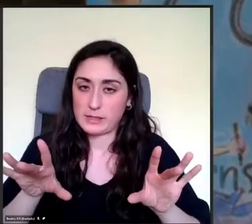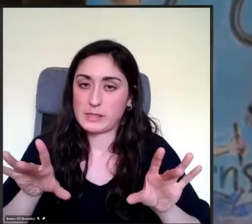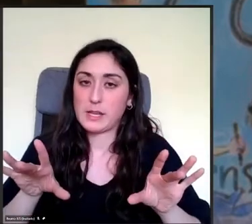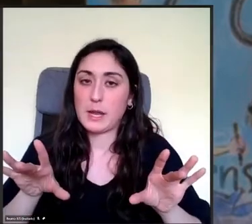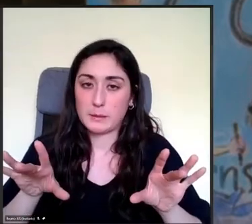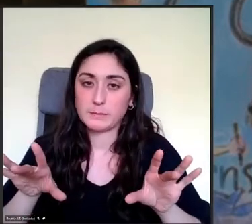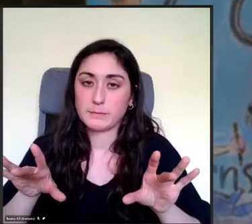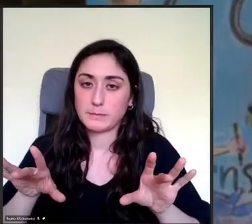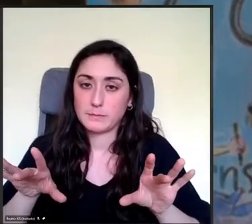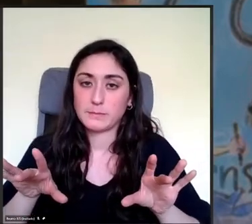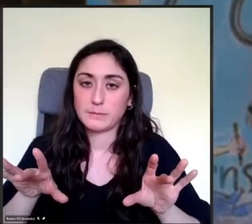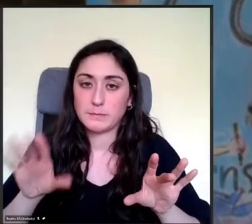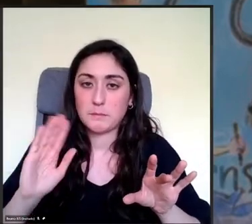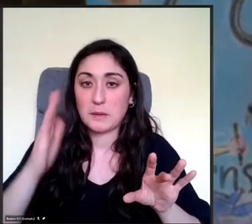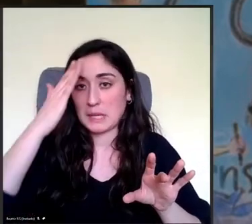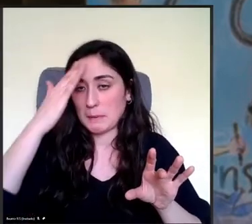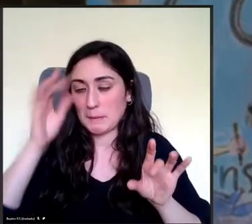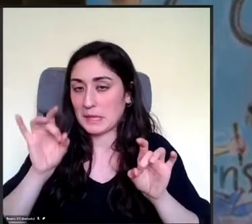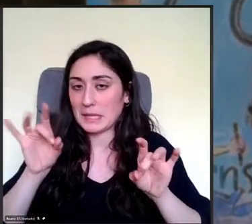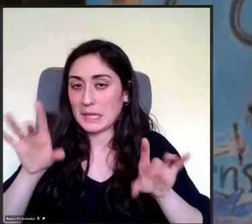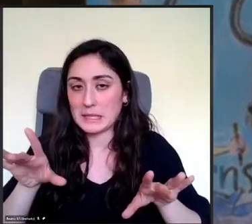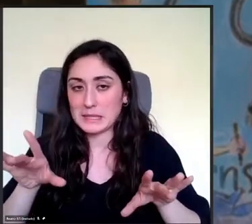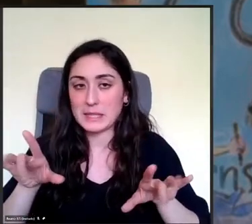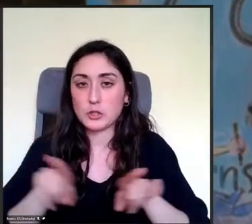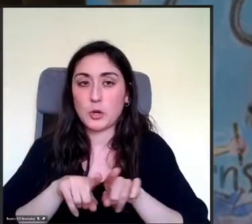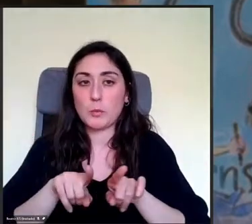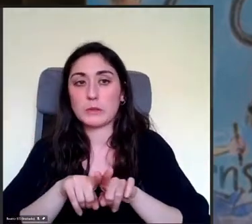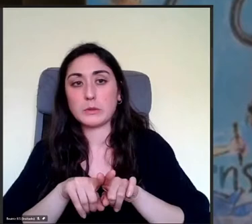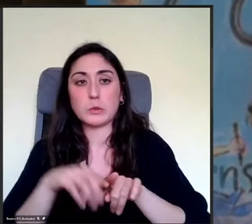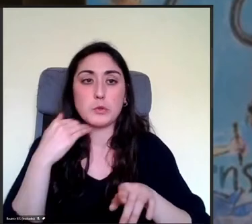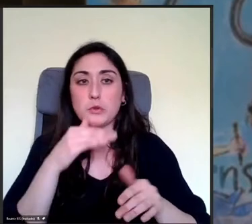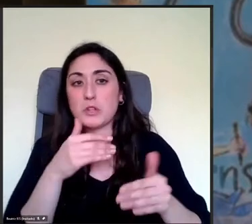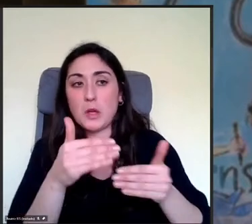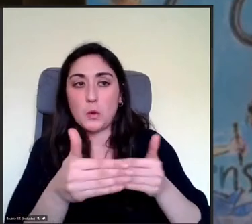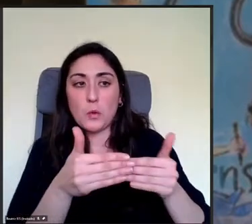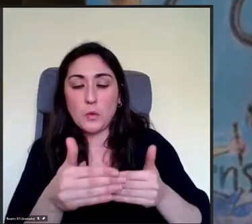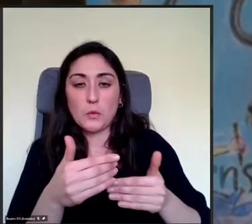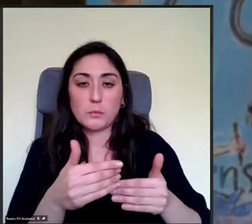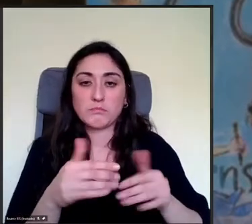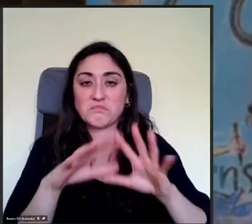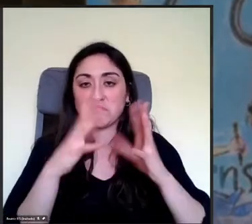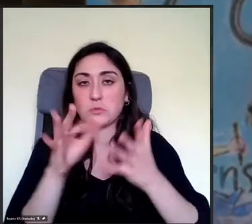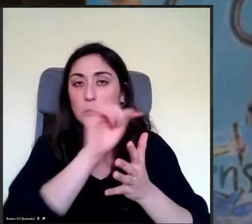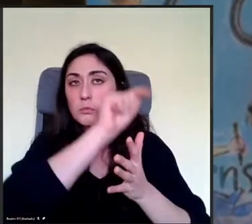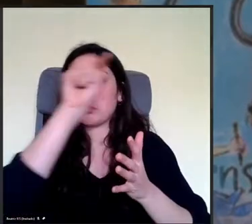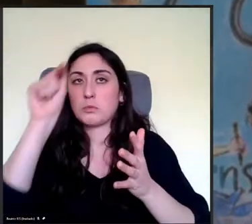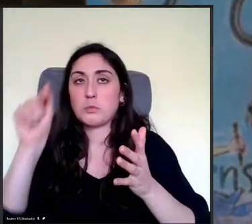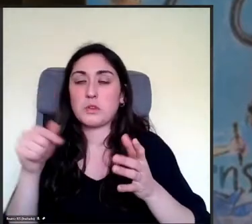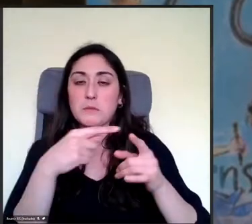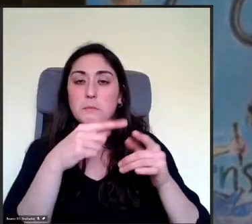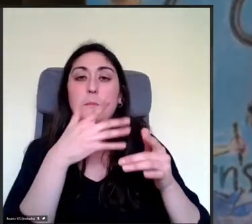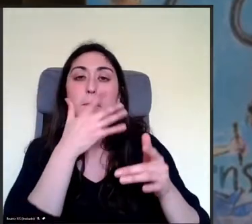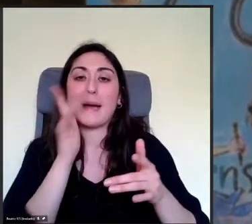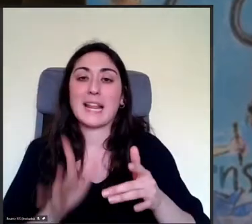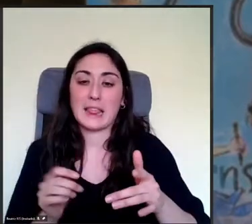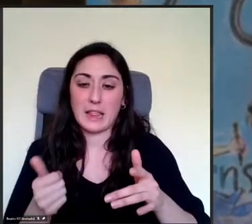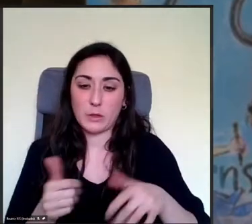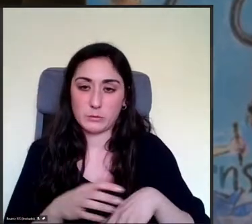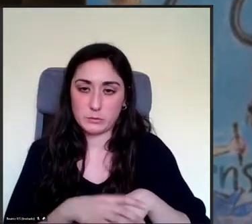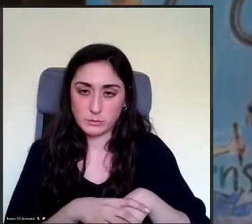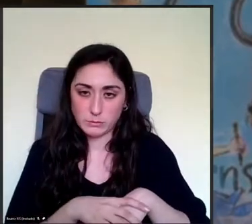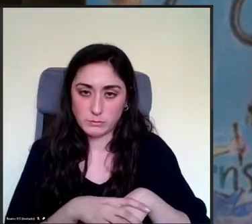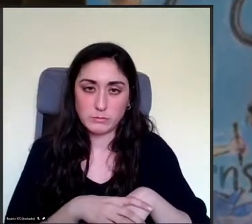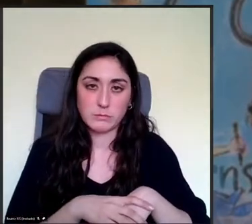o els riscos o les incerteses són molt similars. Pel que fa a les escletxes salarials,